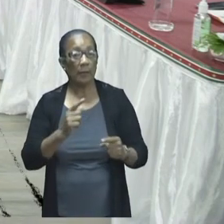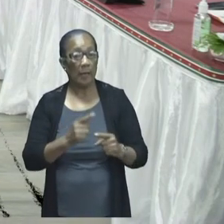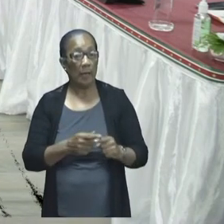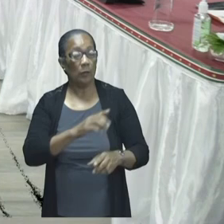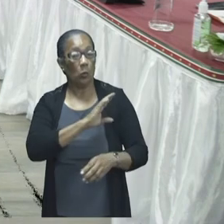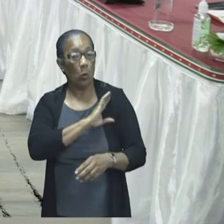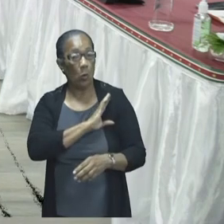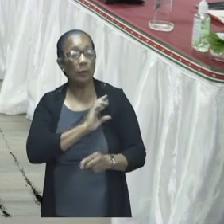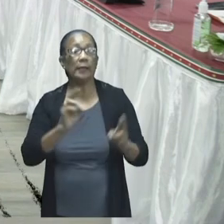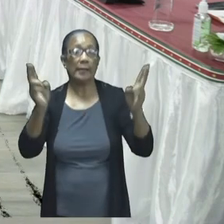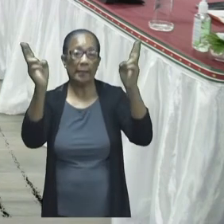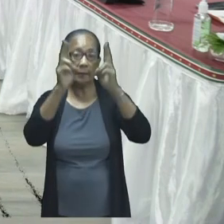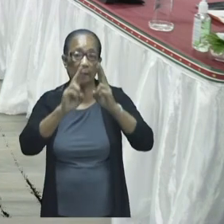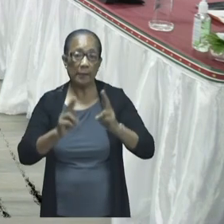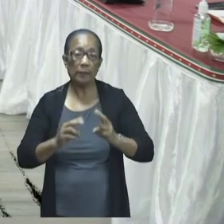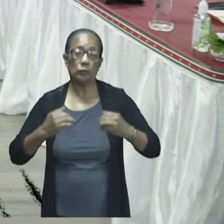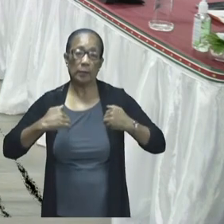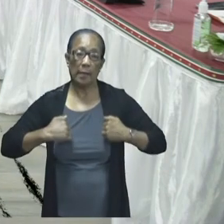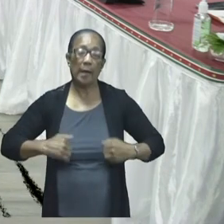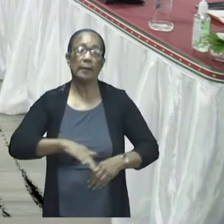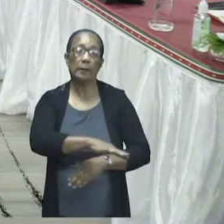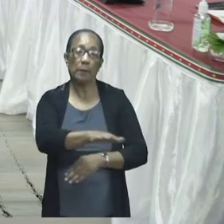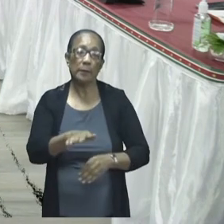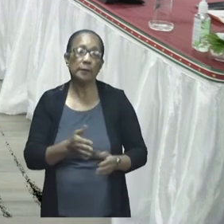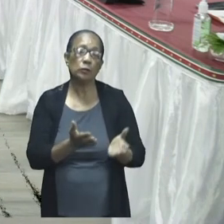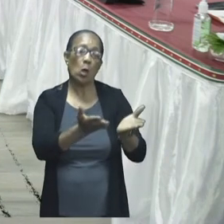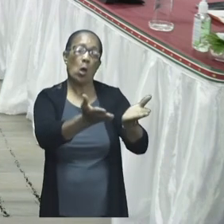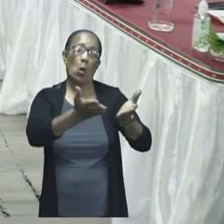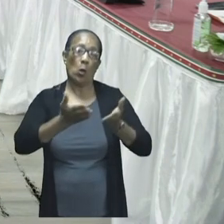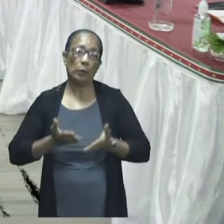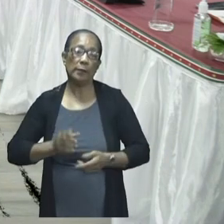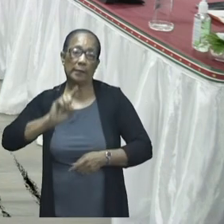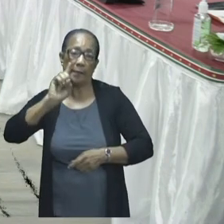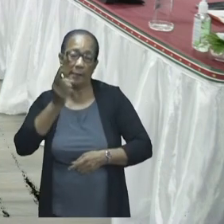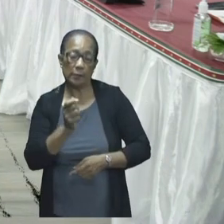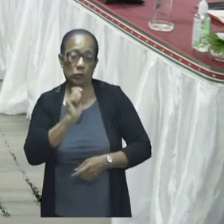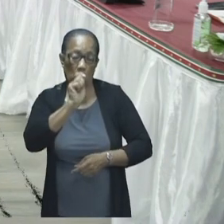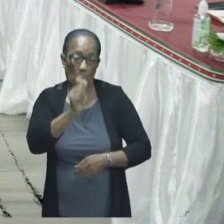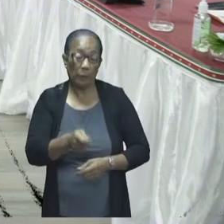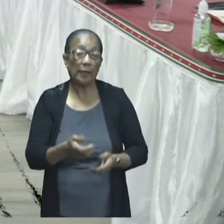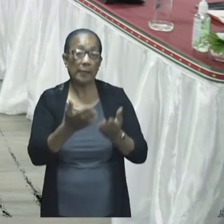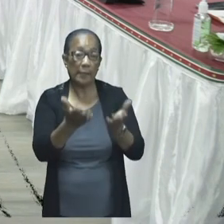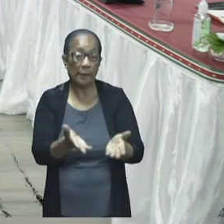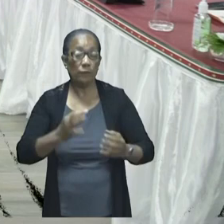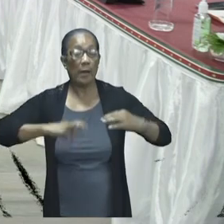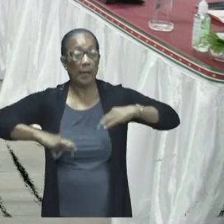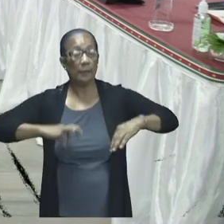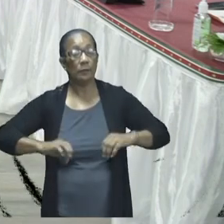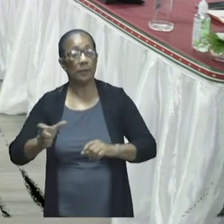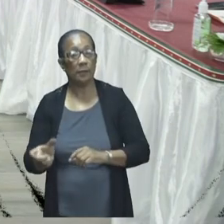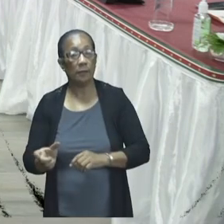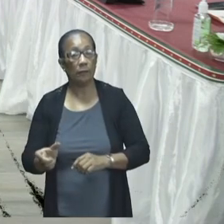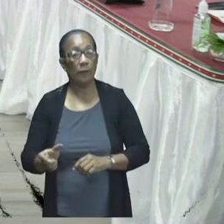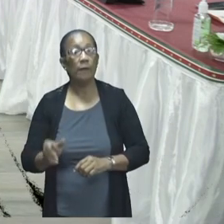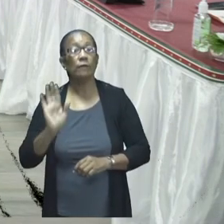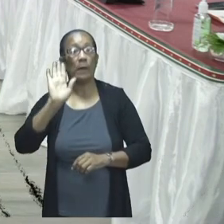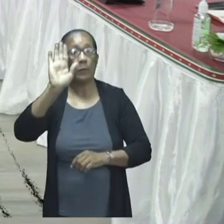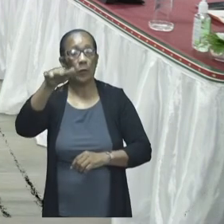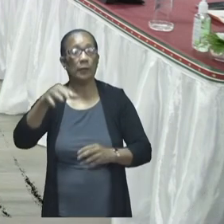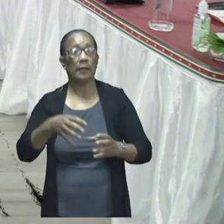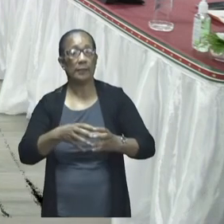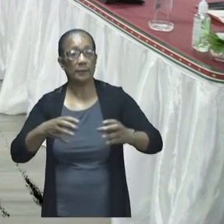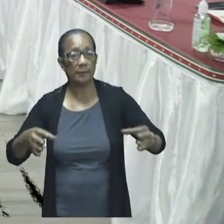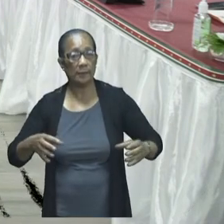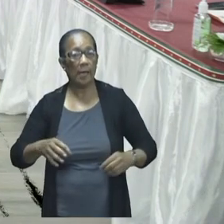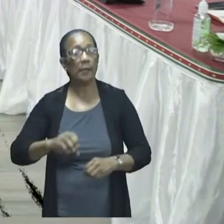ook de internationale gemeenschap uitnodigen van de eerste opdrachten zijn al gegeven aan de minister van buitenlandse zaken om die